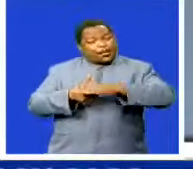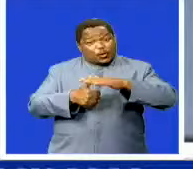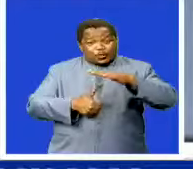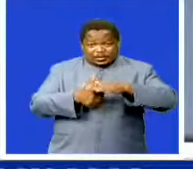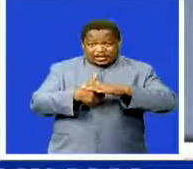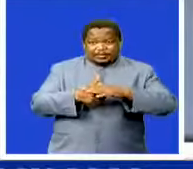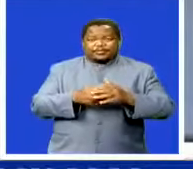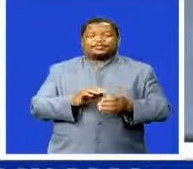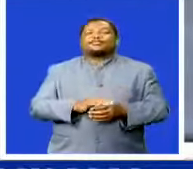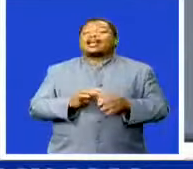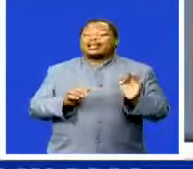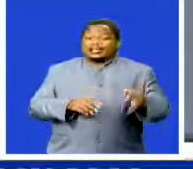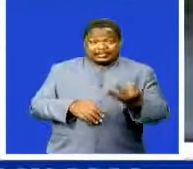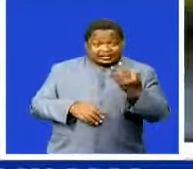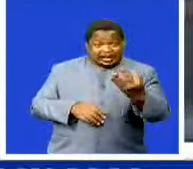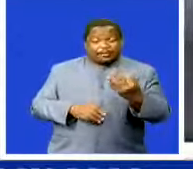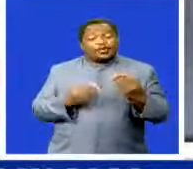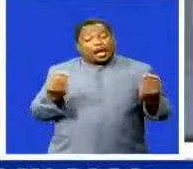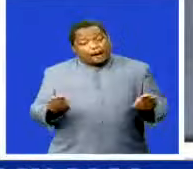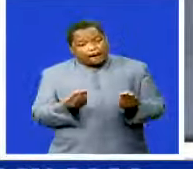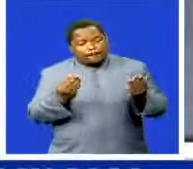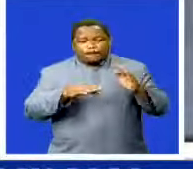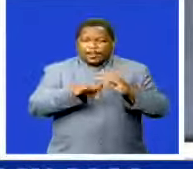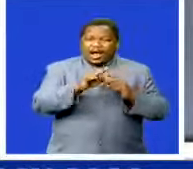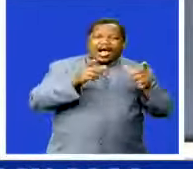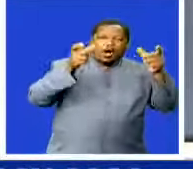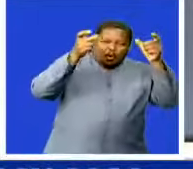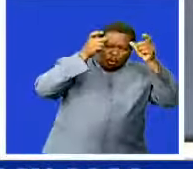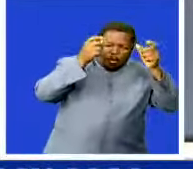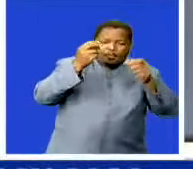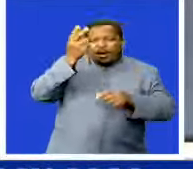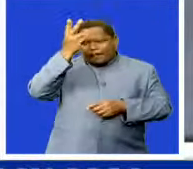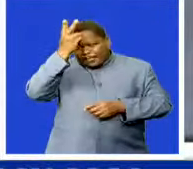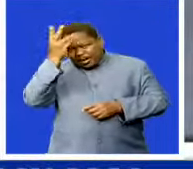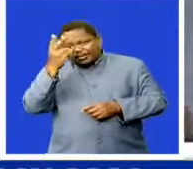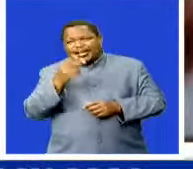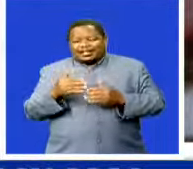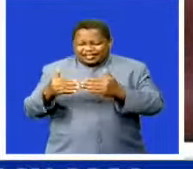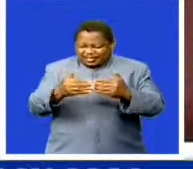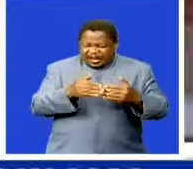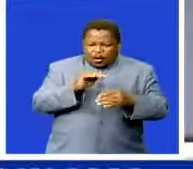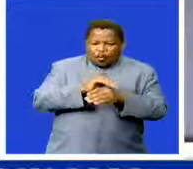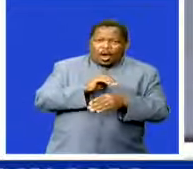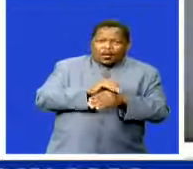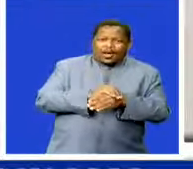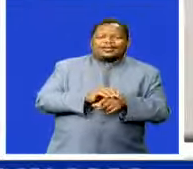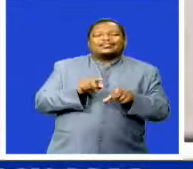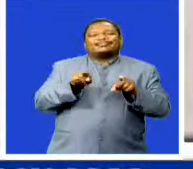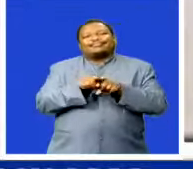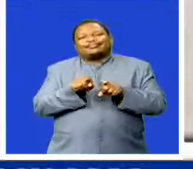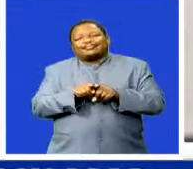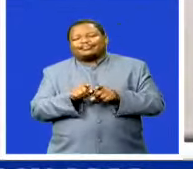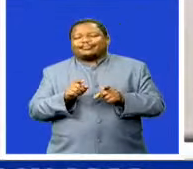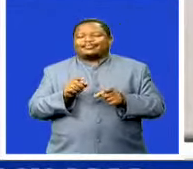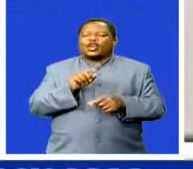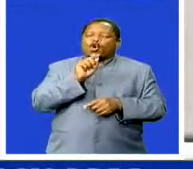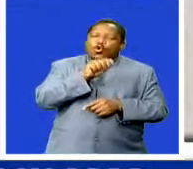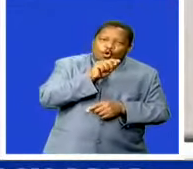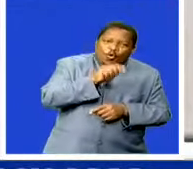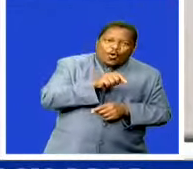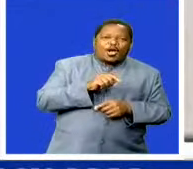ukuthi bantu abafuye netilwane ikakhulukati ke natilwanyana nje letincane ngoba sikhuluma